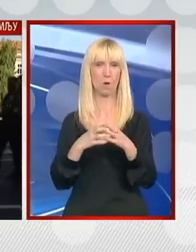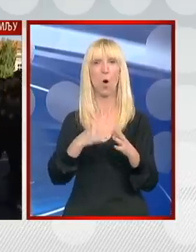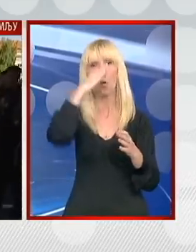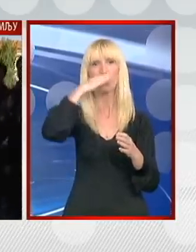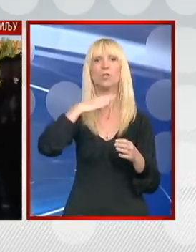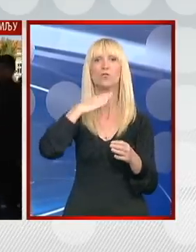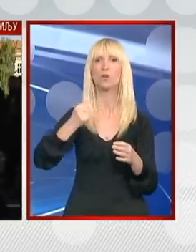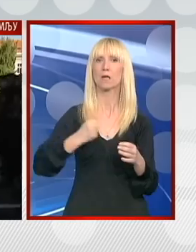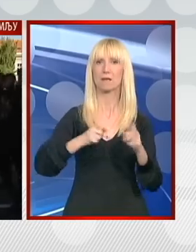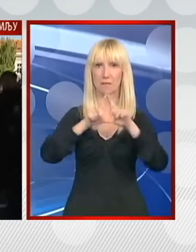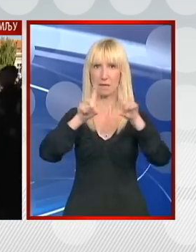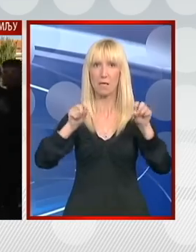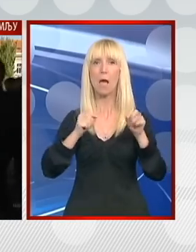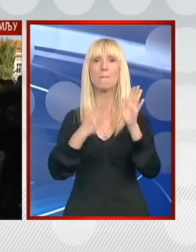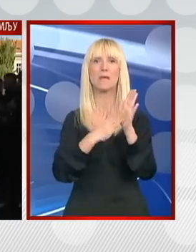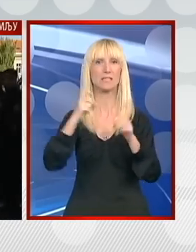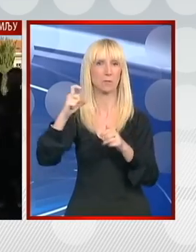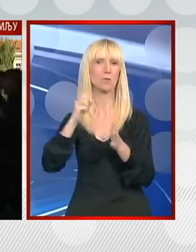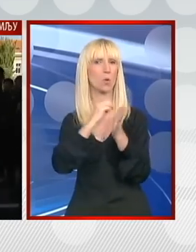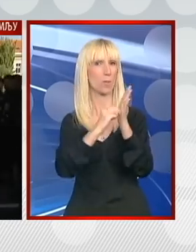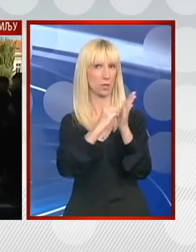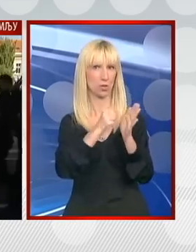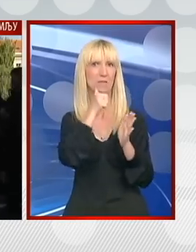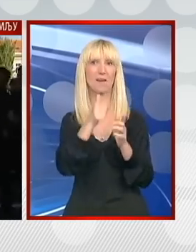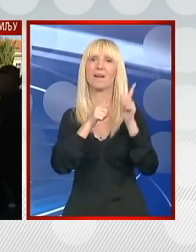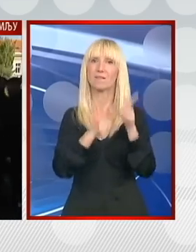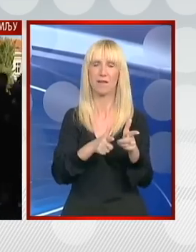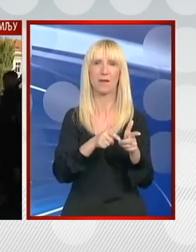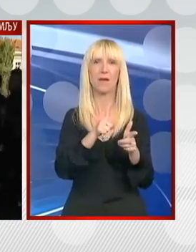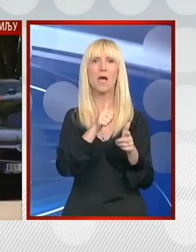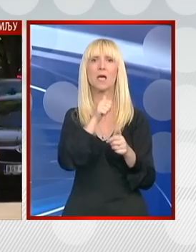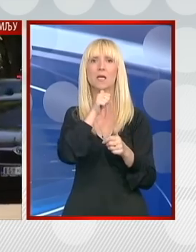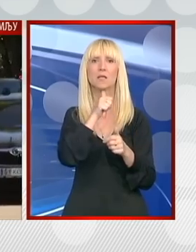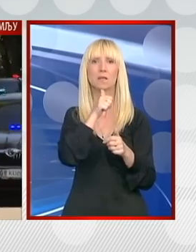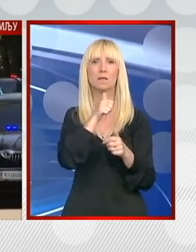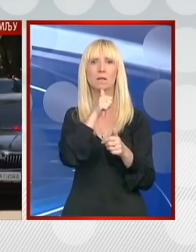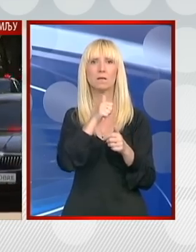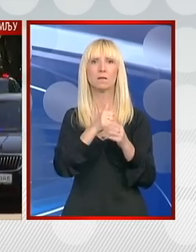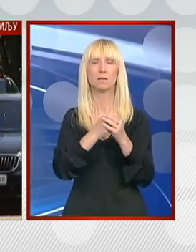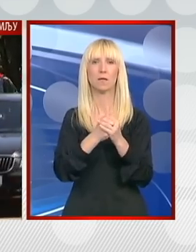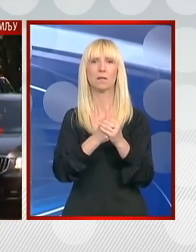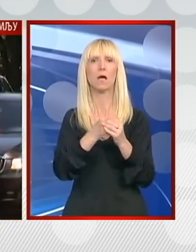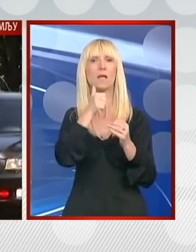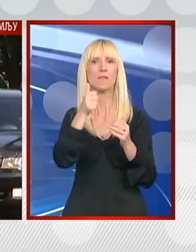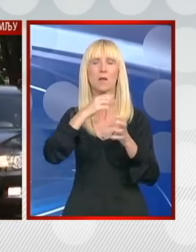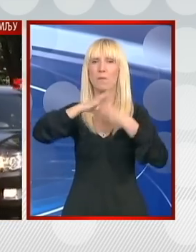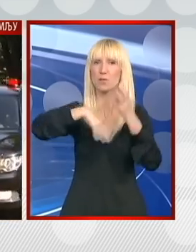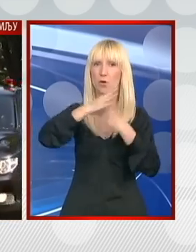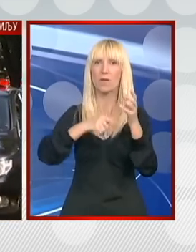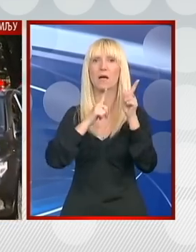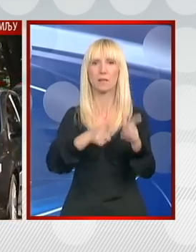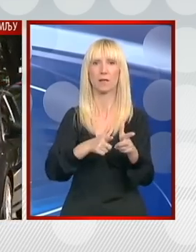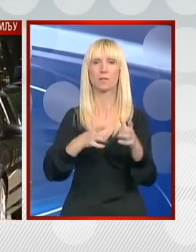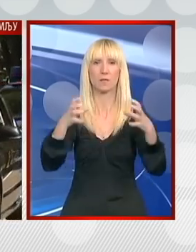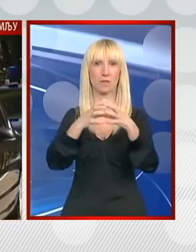U Niškoj kasarni Mija Stanimirović obeleženi su Dan artiljerije i Dan mešovite